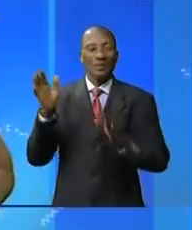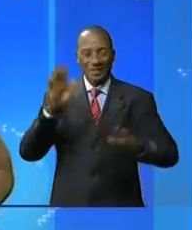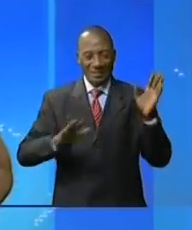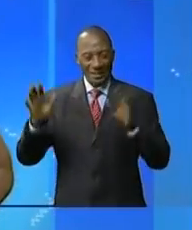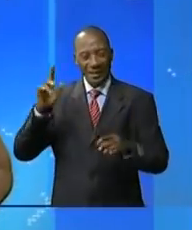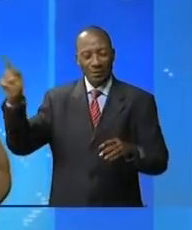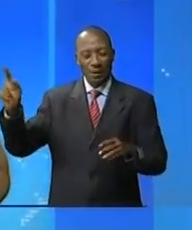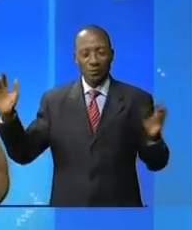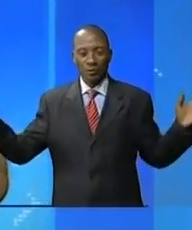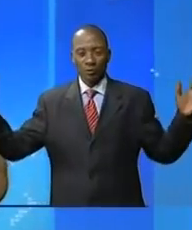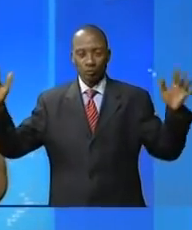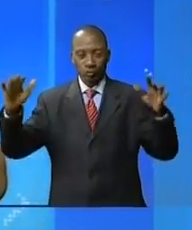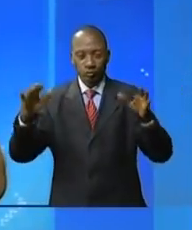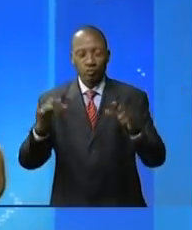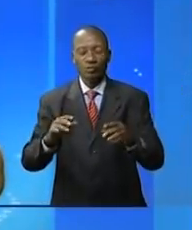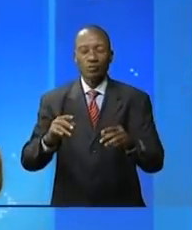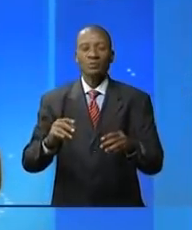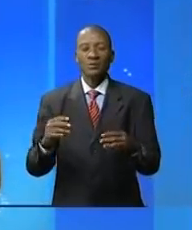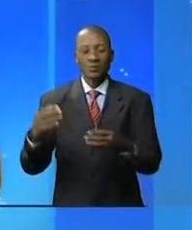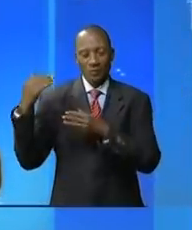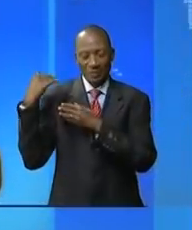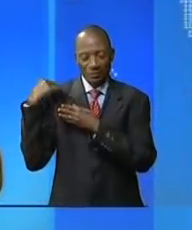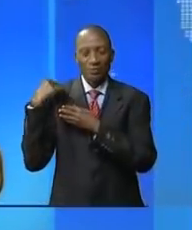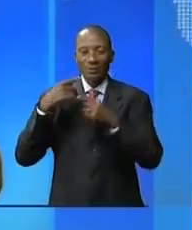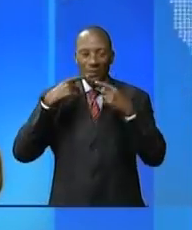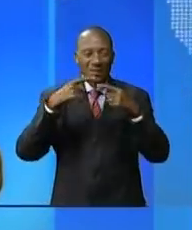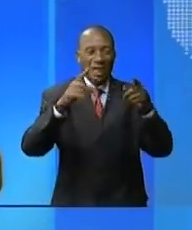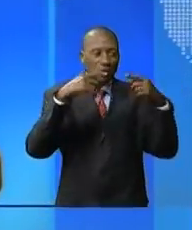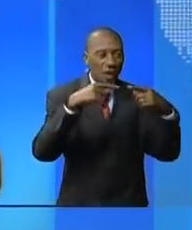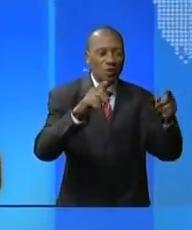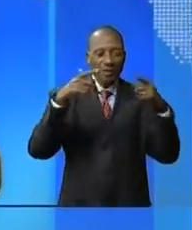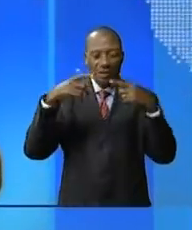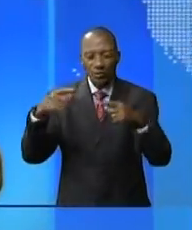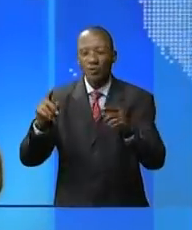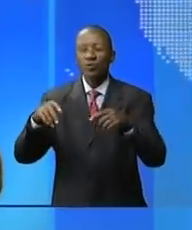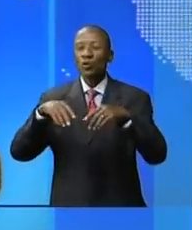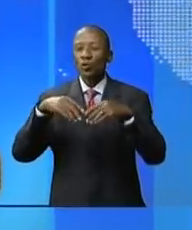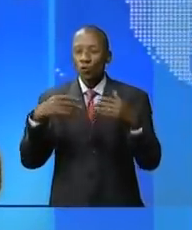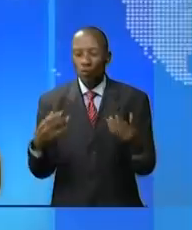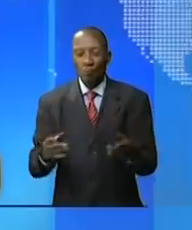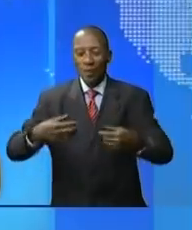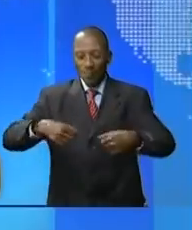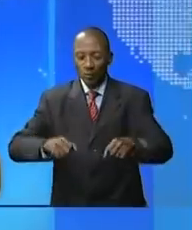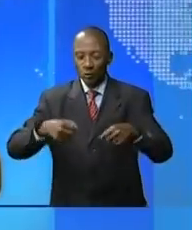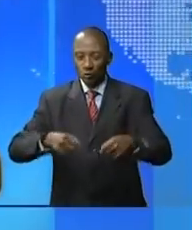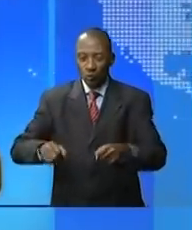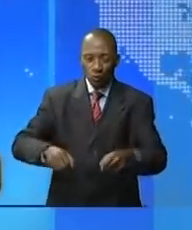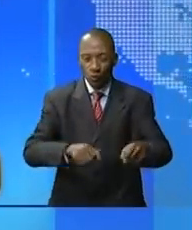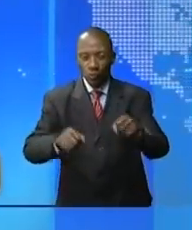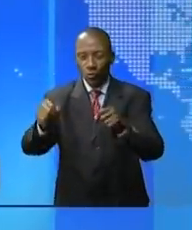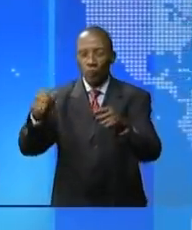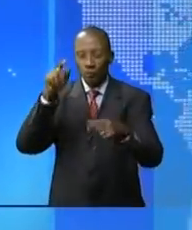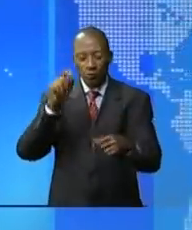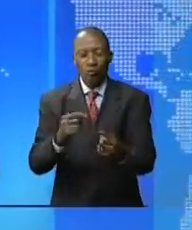responsabilité pour se conformer au code de la route. Une initiative de Mariquette Moutinga, élue de Lancélé,